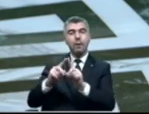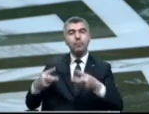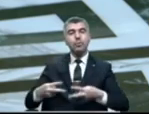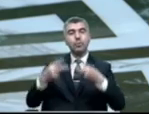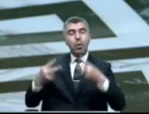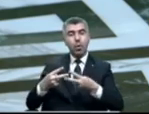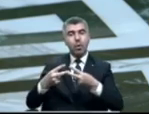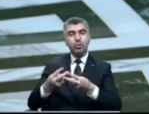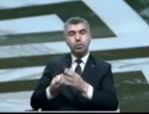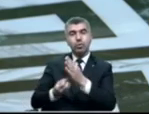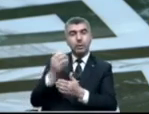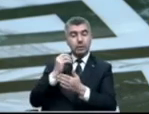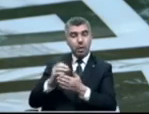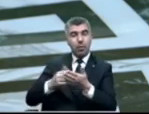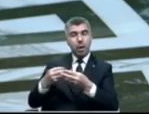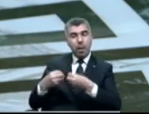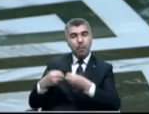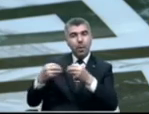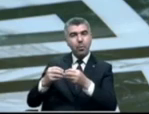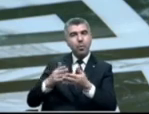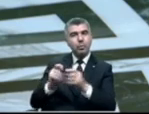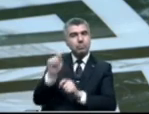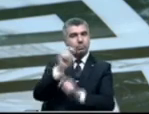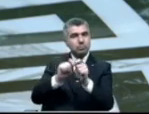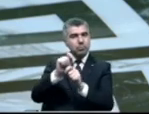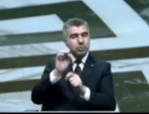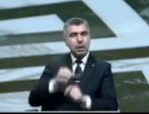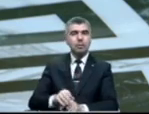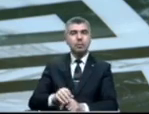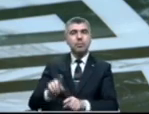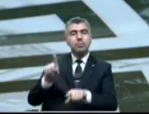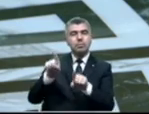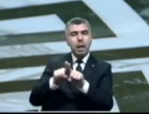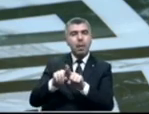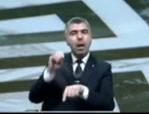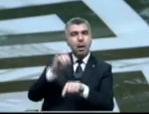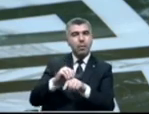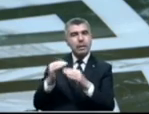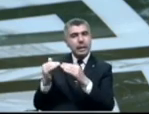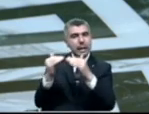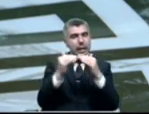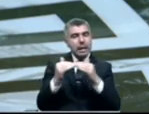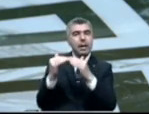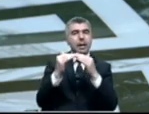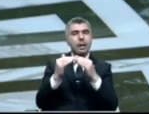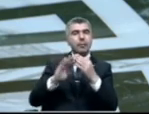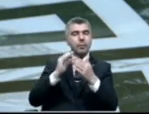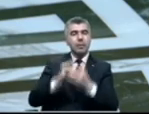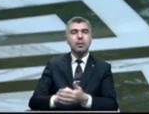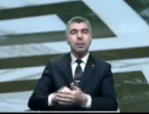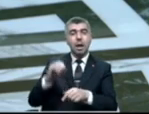الجيل الجديد للبيع الأولي كتميزتها هي بكل المعايير، تهيئة الأسواق الأخرى لضمان المطابقة ديالها